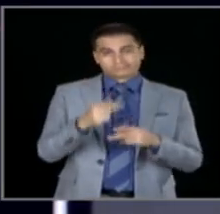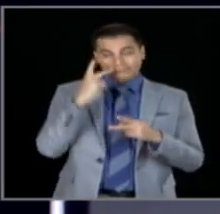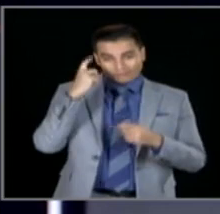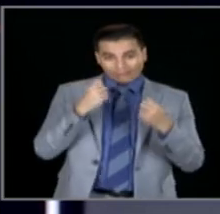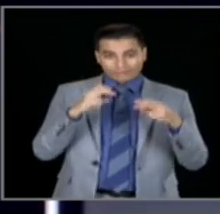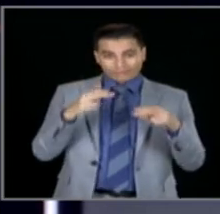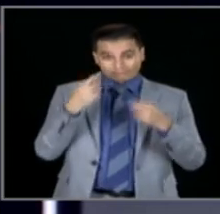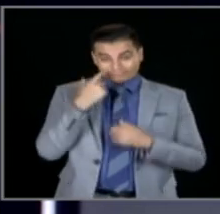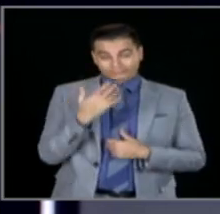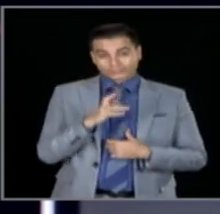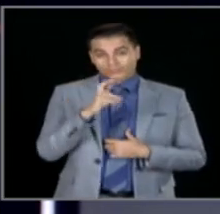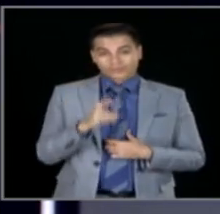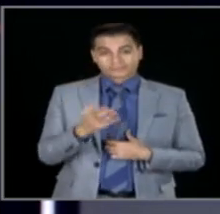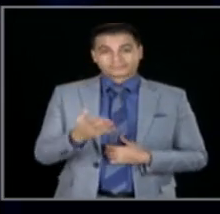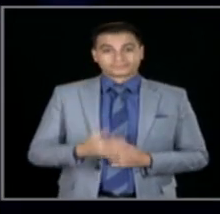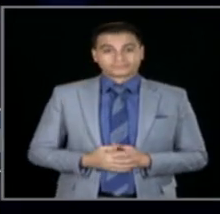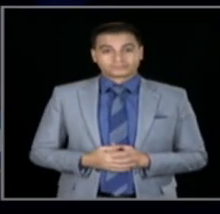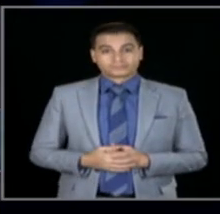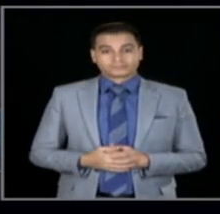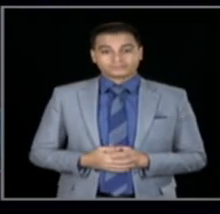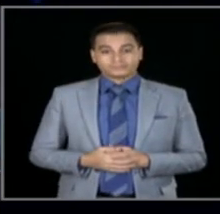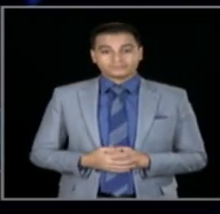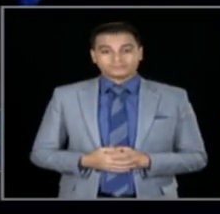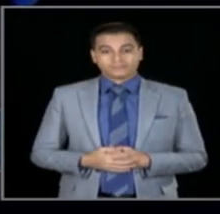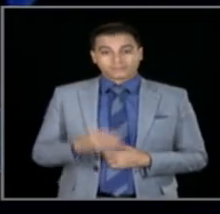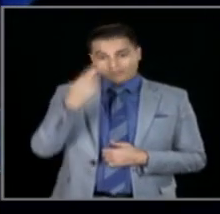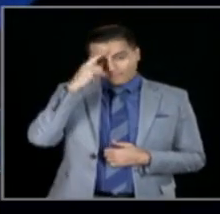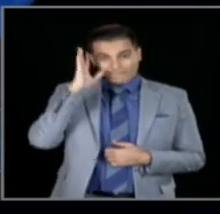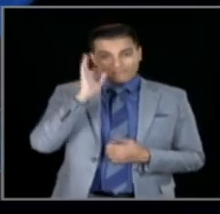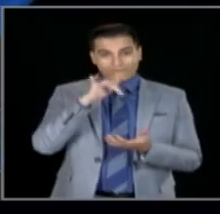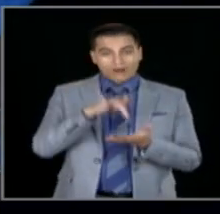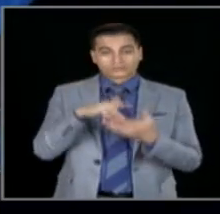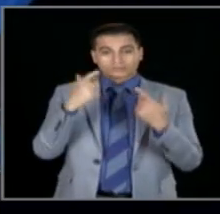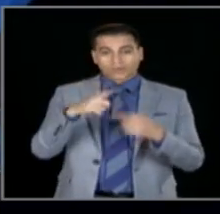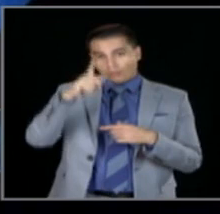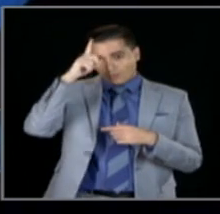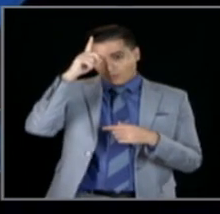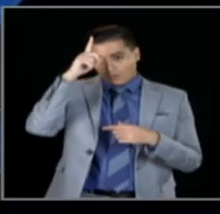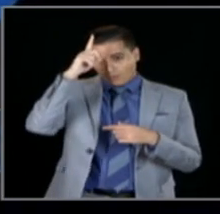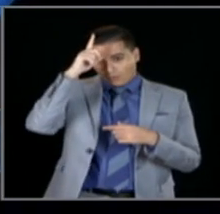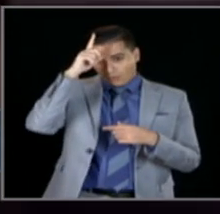الضغط كاونتر ما هي عاصمه الاردن